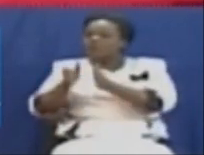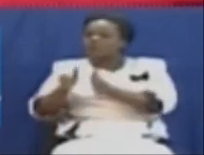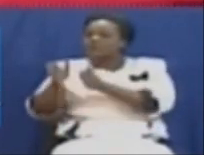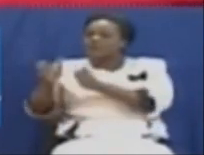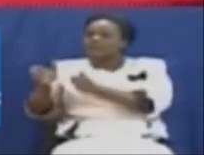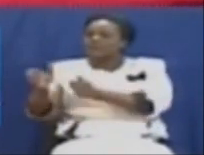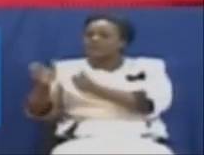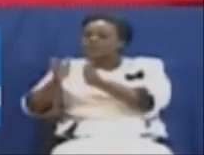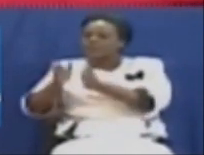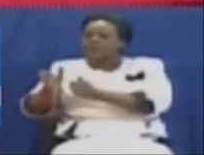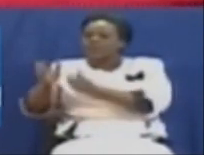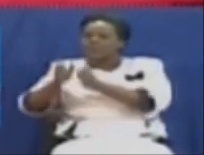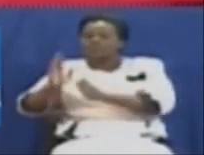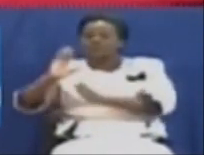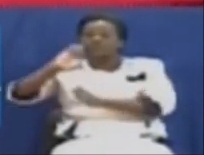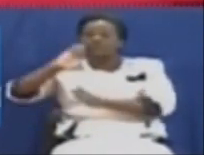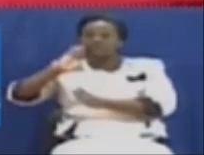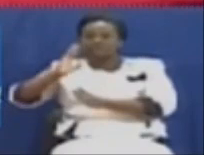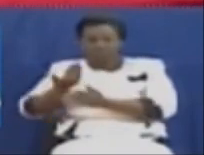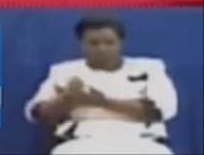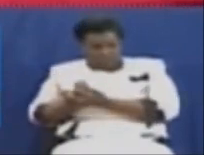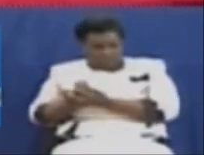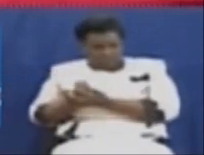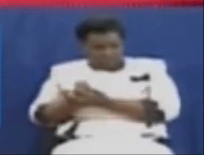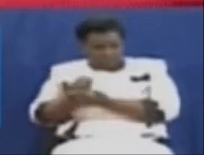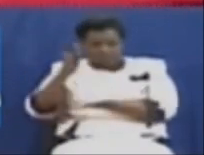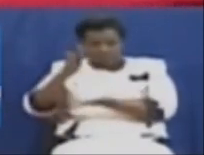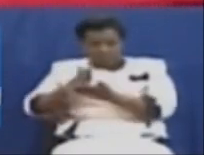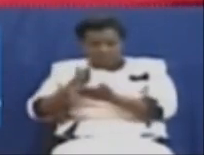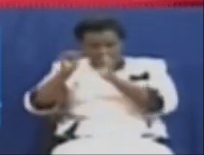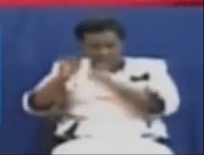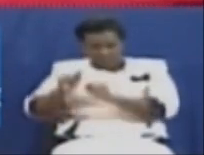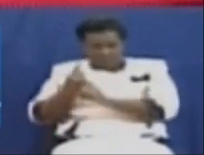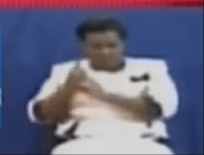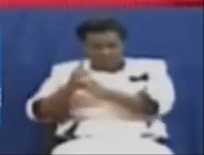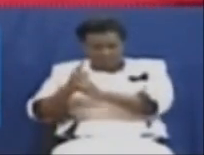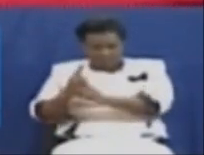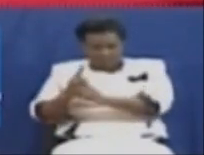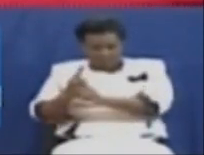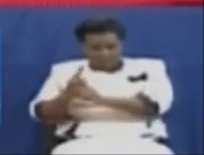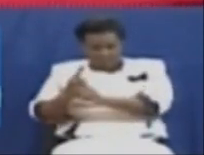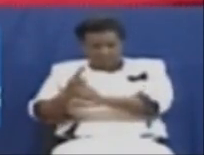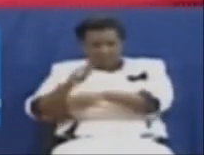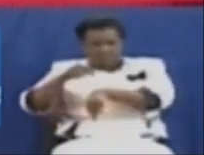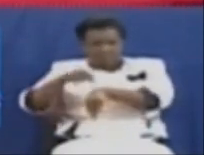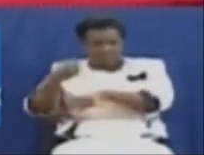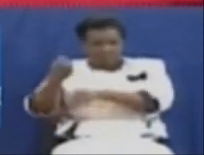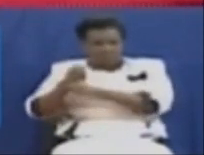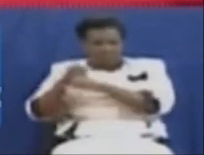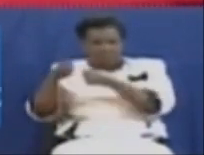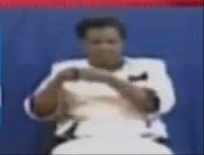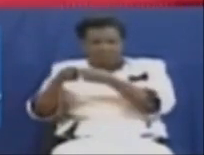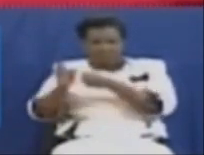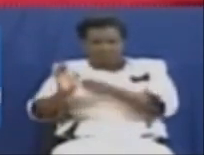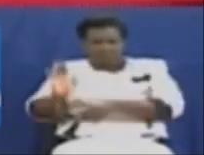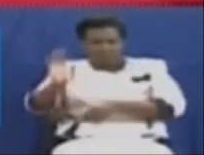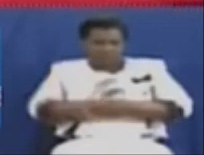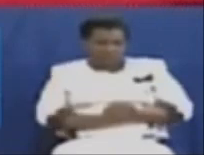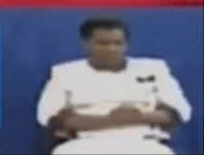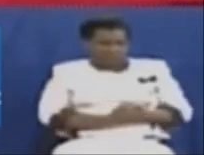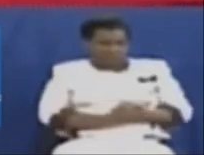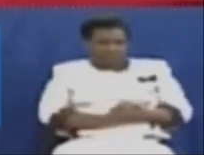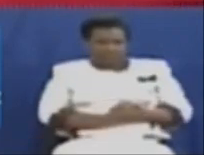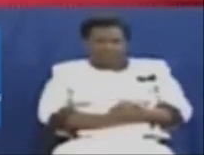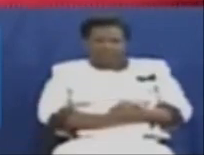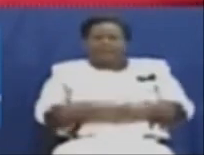Kufanya shughuli zake za kisiasa. Vyama kufanya shughuli zake za kisiasa. Mheshimiwa Naibu Spika, kama ambavyo vyama vya siasa,